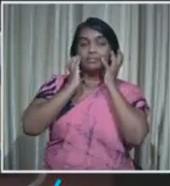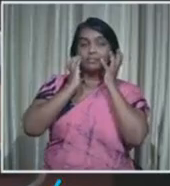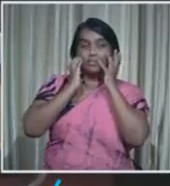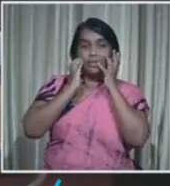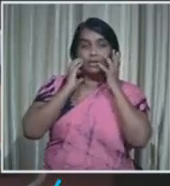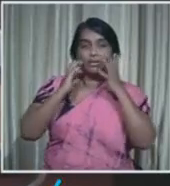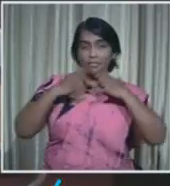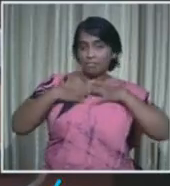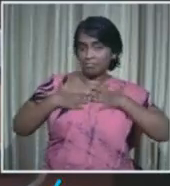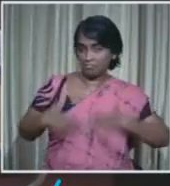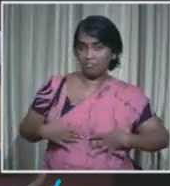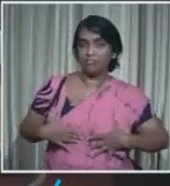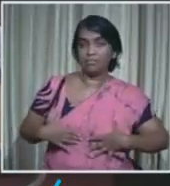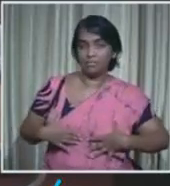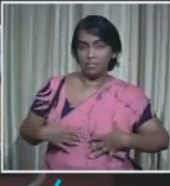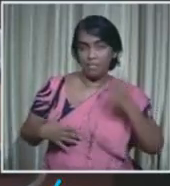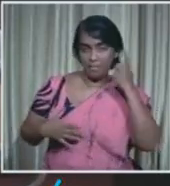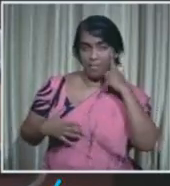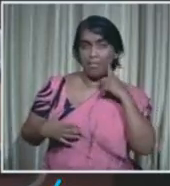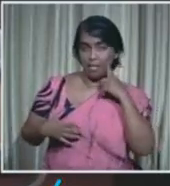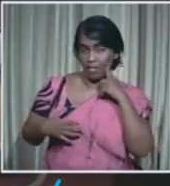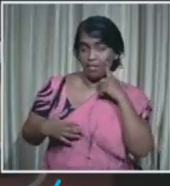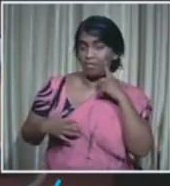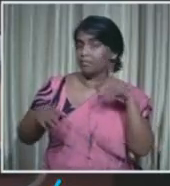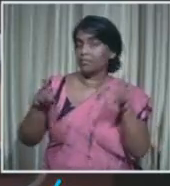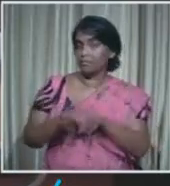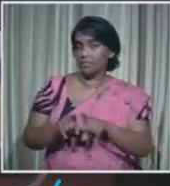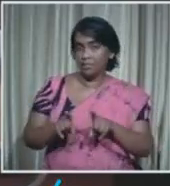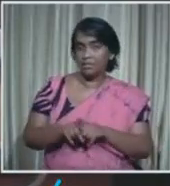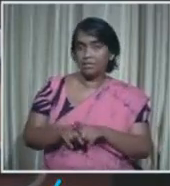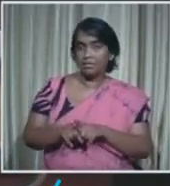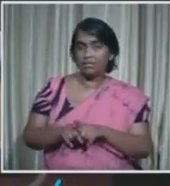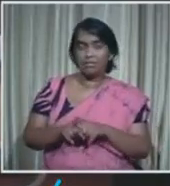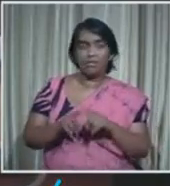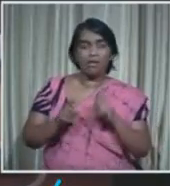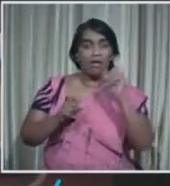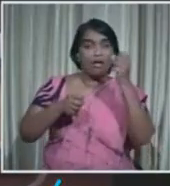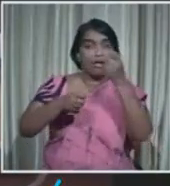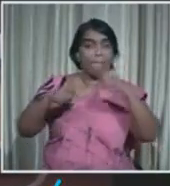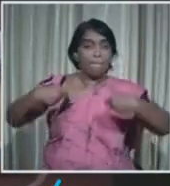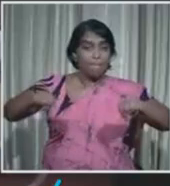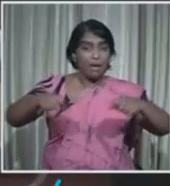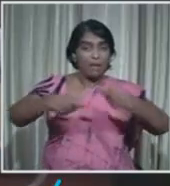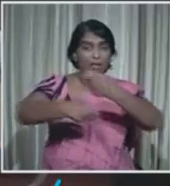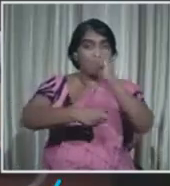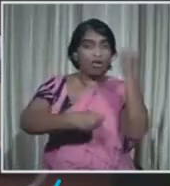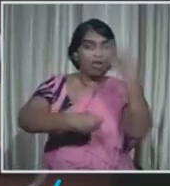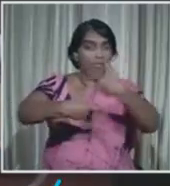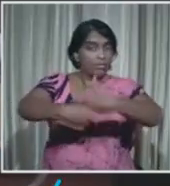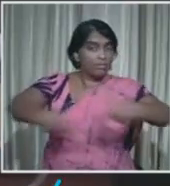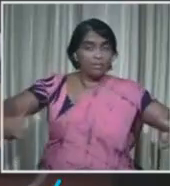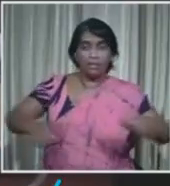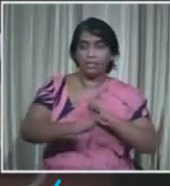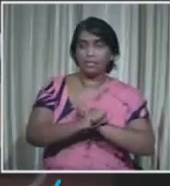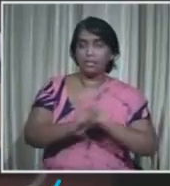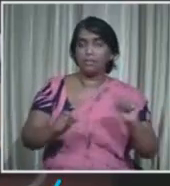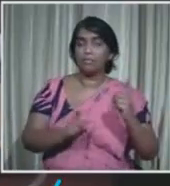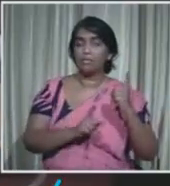යුනිෆෝම් ඇඳගත්තු ඒ වගේම unregistered bikes weapons අරගෙන